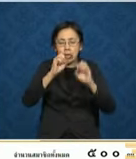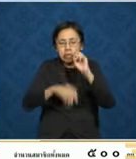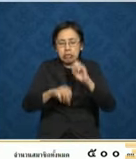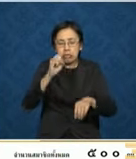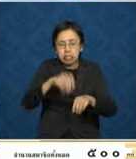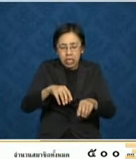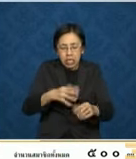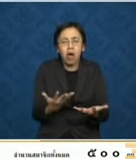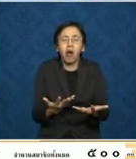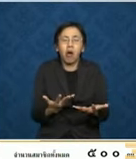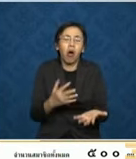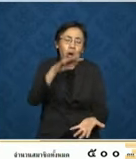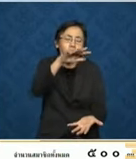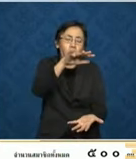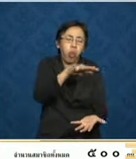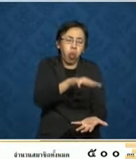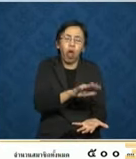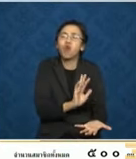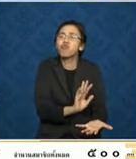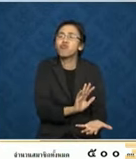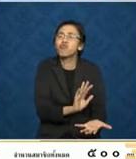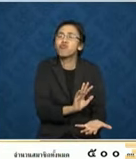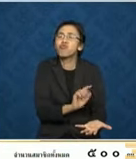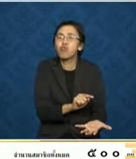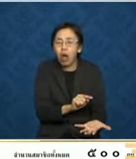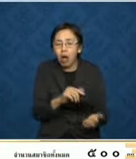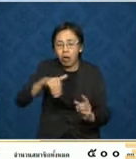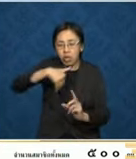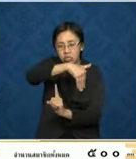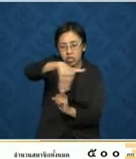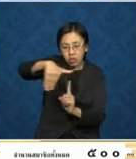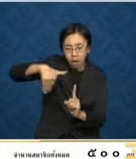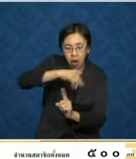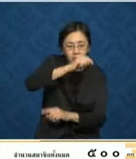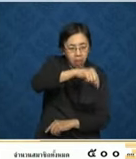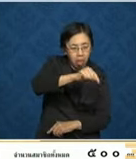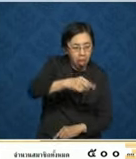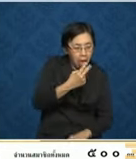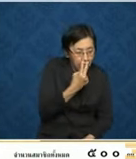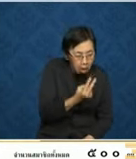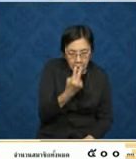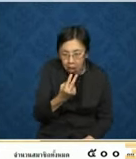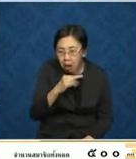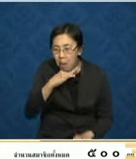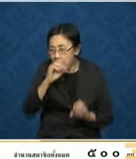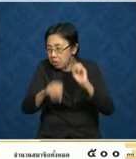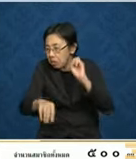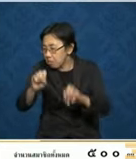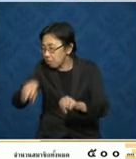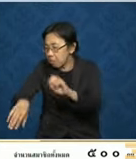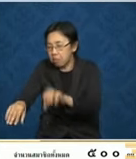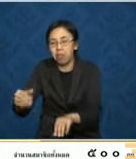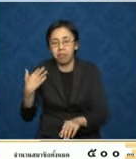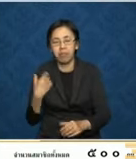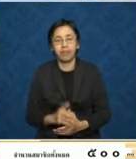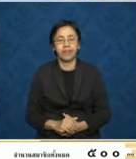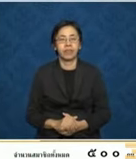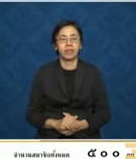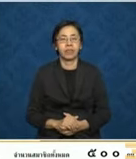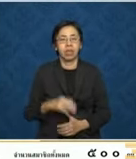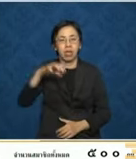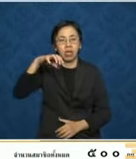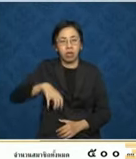างมีมากค่ะในสิ่งแวดล้อมทั่วๆไปเนี่ยนะคะท่านประธานจากรายงานของ